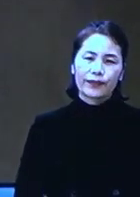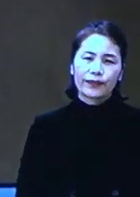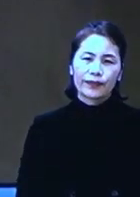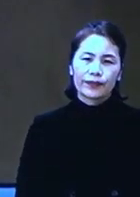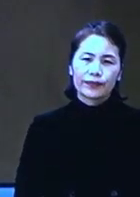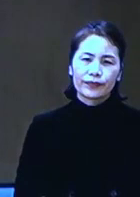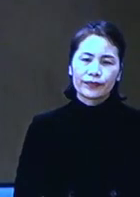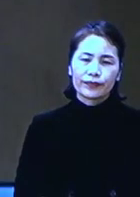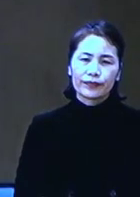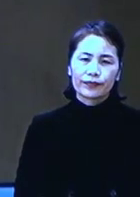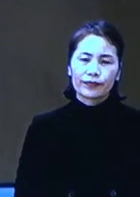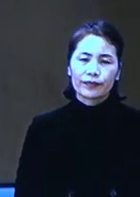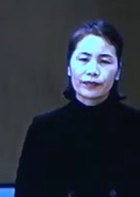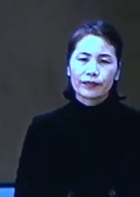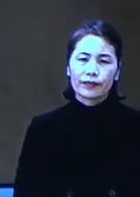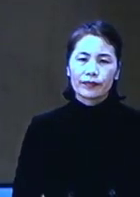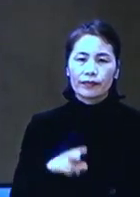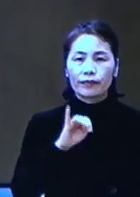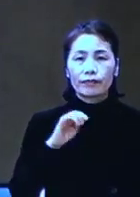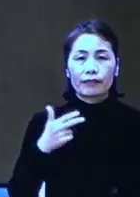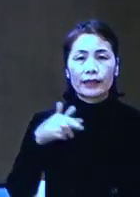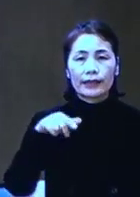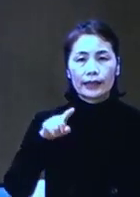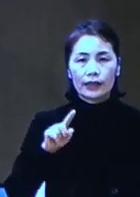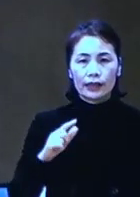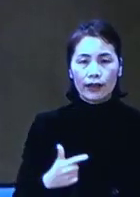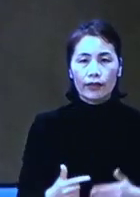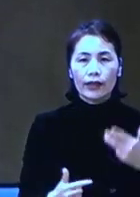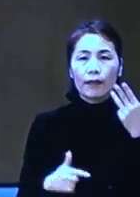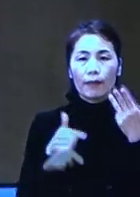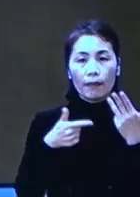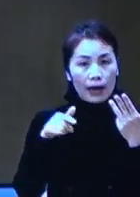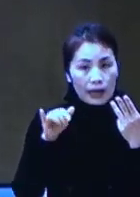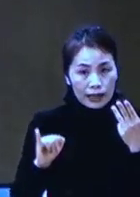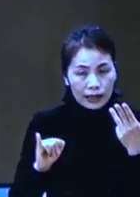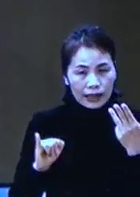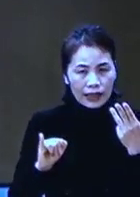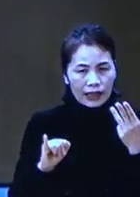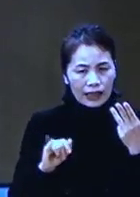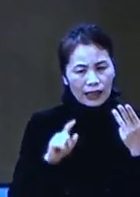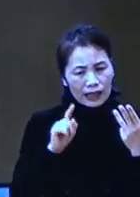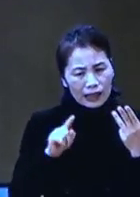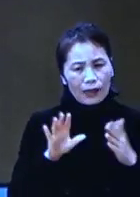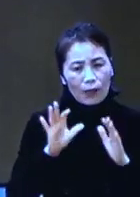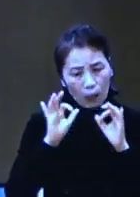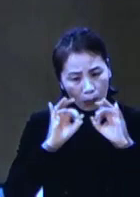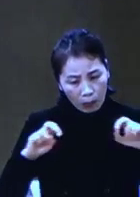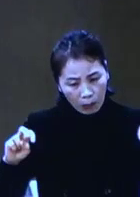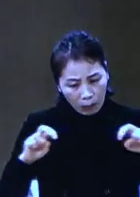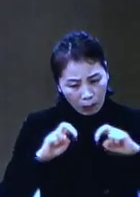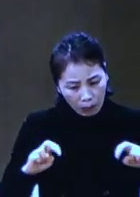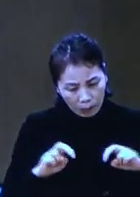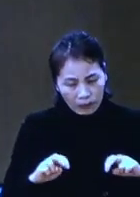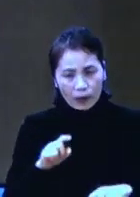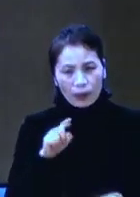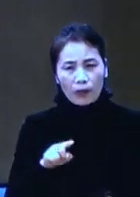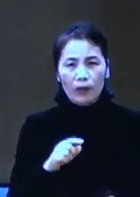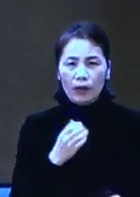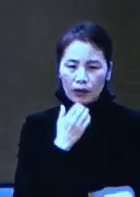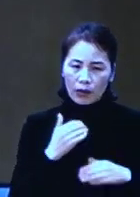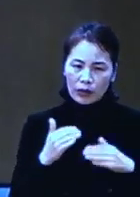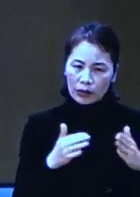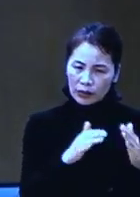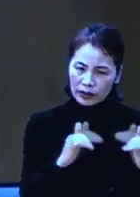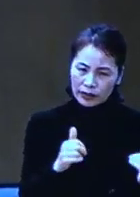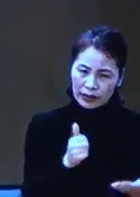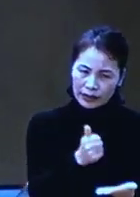민선 8기 3년차를 맞은 지금 그 나침판은 불안듯 더 과감하고 뚜렷하게 김동연 지사를 가리키고